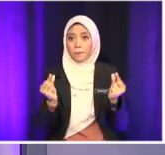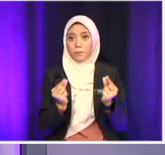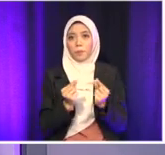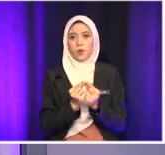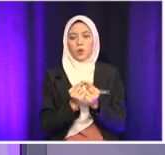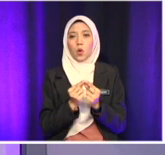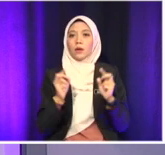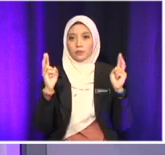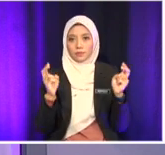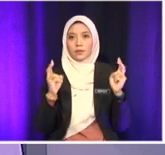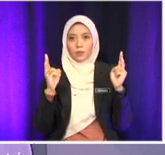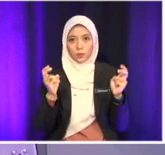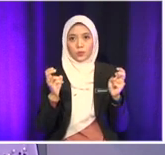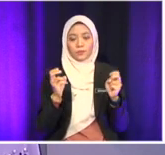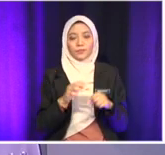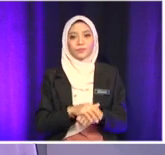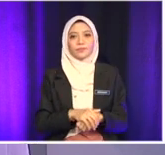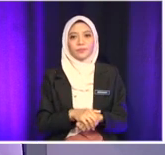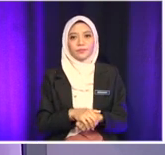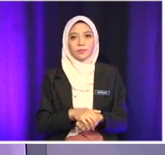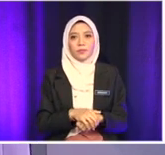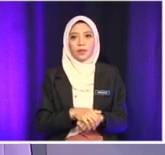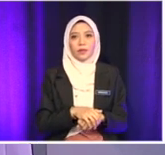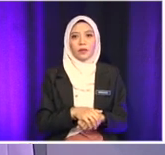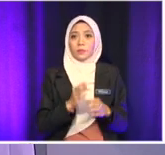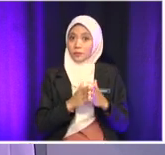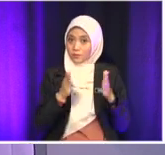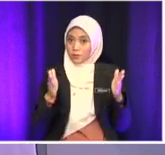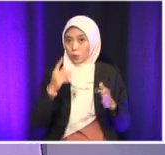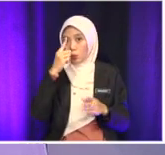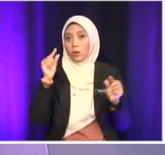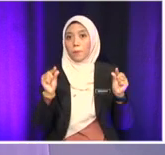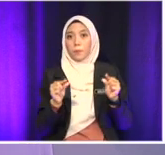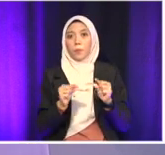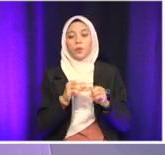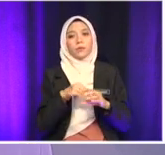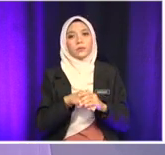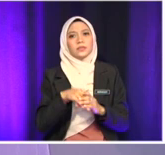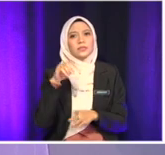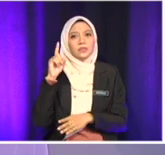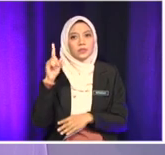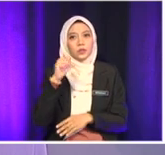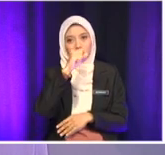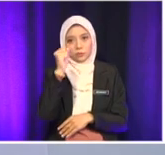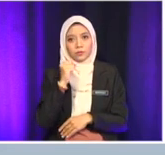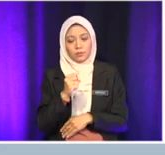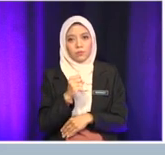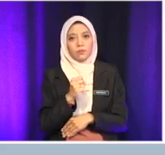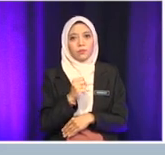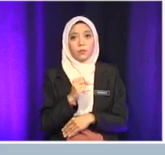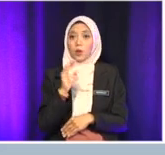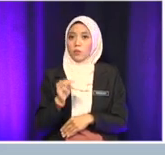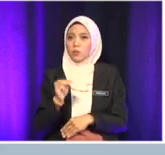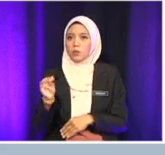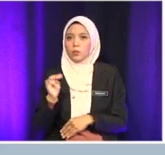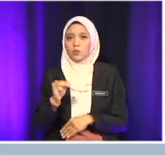contohnya translasi dengan pembesaran untuk dibuat gabungan dalam suatu saat murid-murid telah belajar